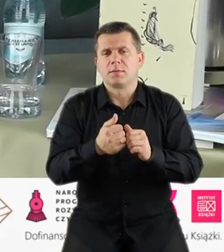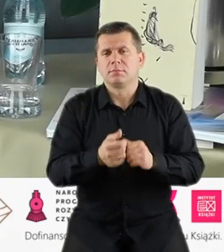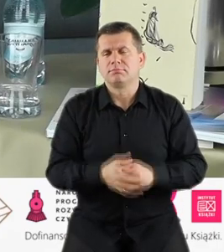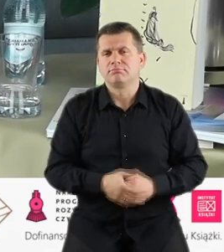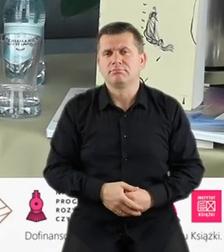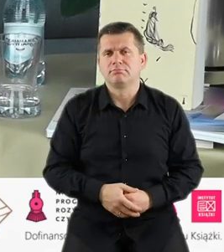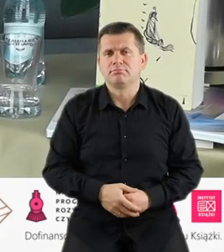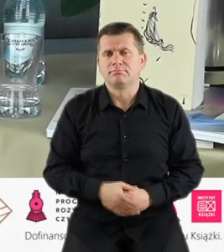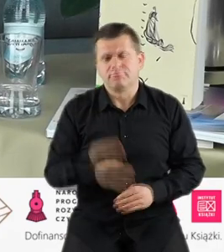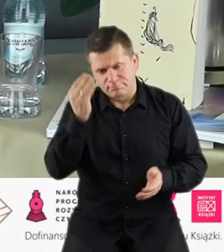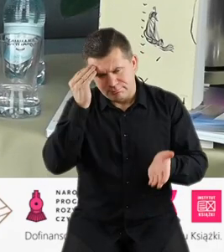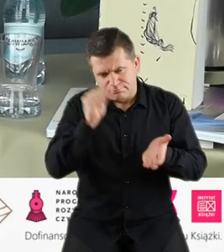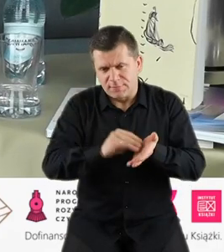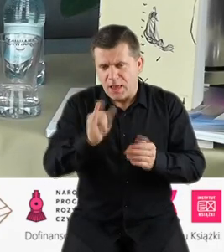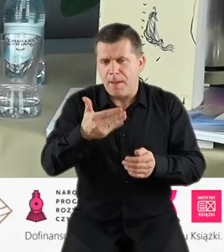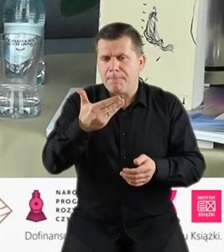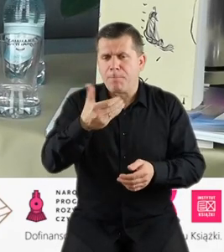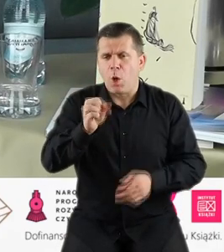zapętlić jakiś motyw